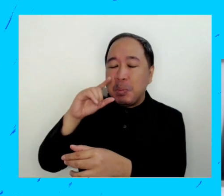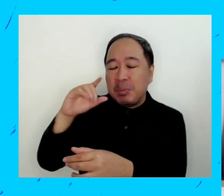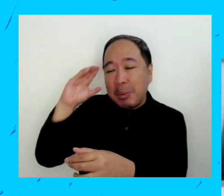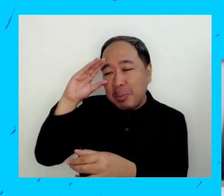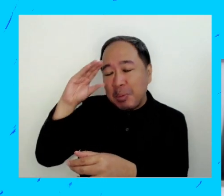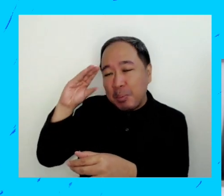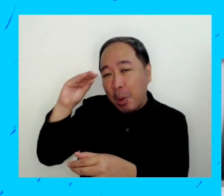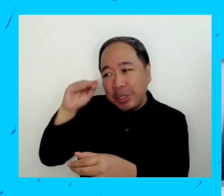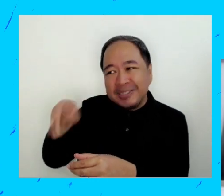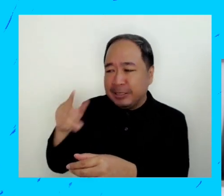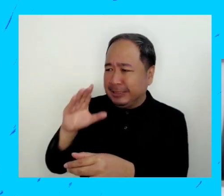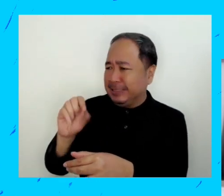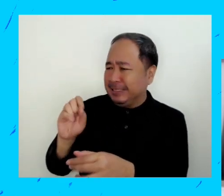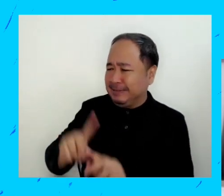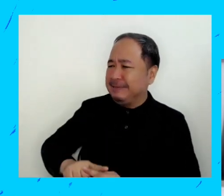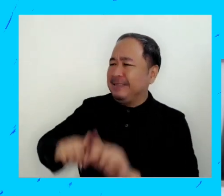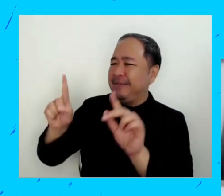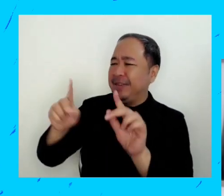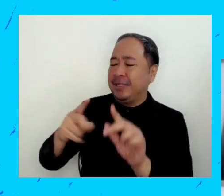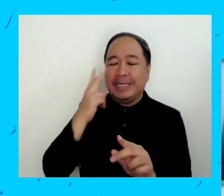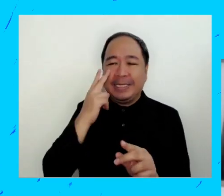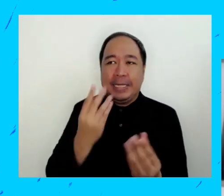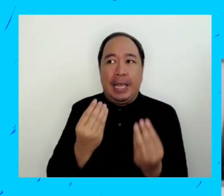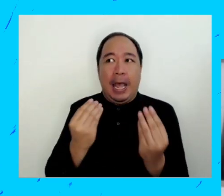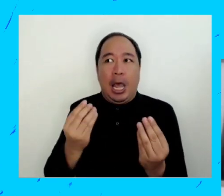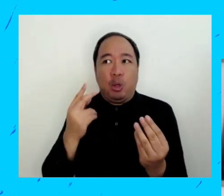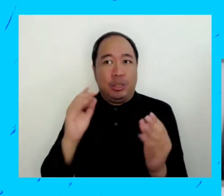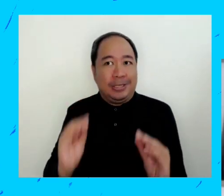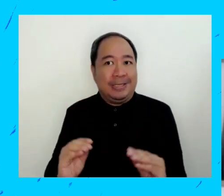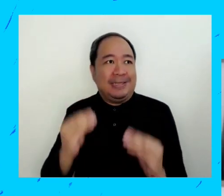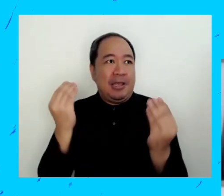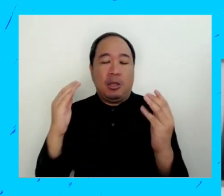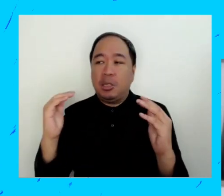Lorsqu'on parle aux garçons, c'est différent.